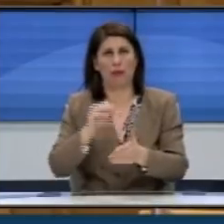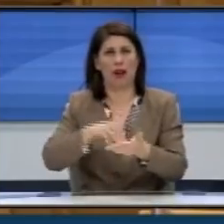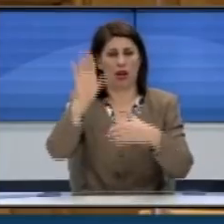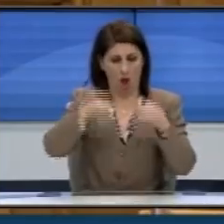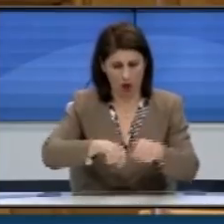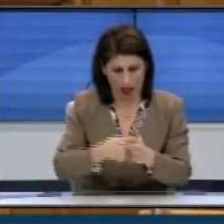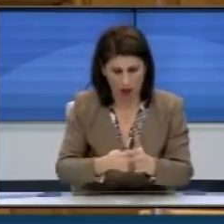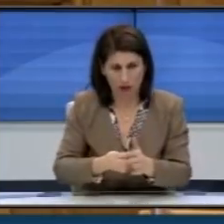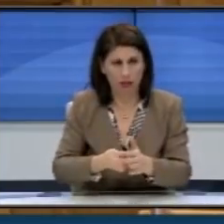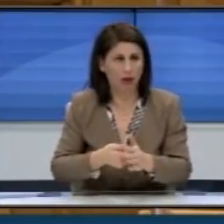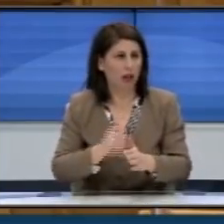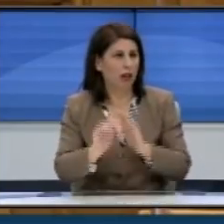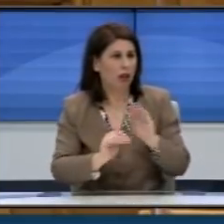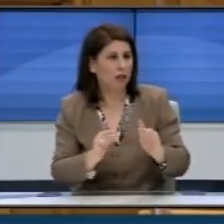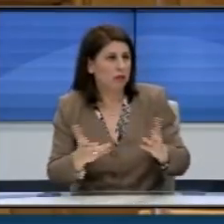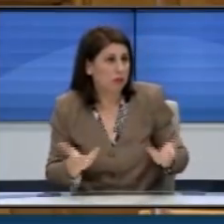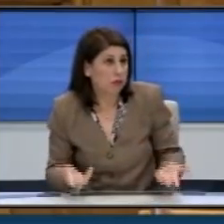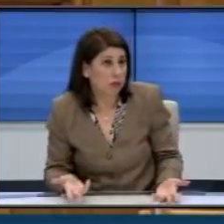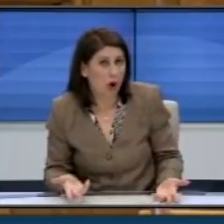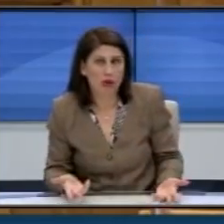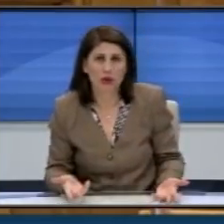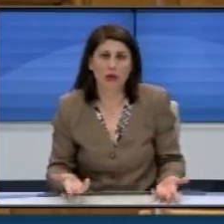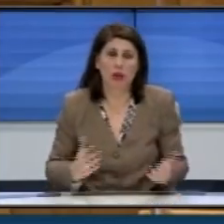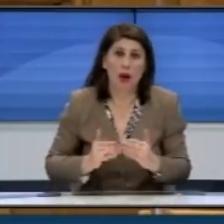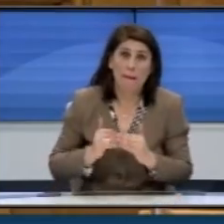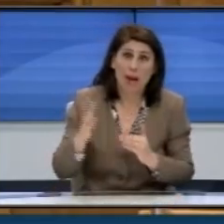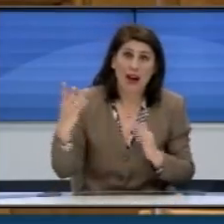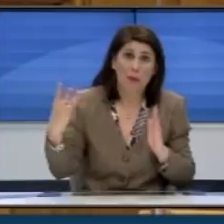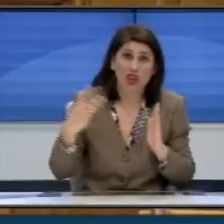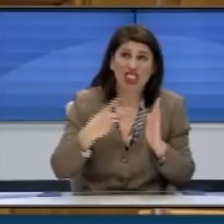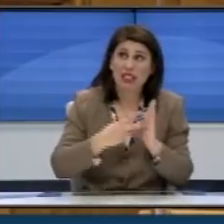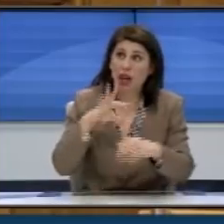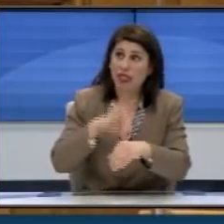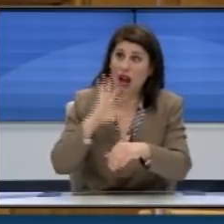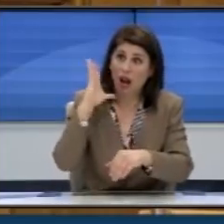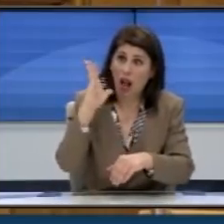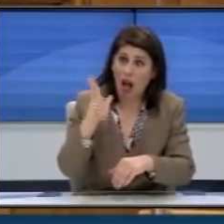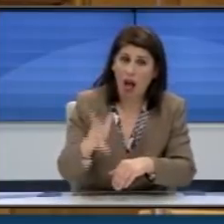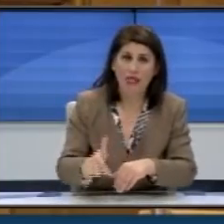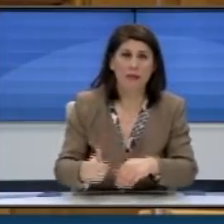lockdown. Ρωτάει ο απλός κόσμος, πώς γίνεται με πάνω από 3.000 κρούσματα